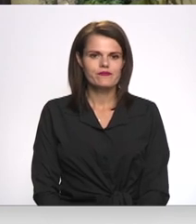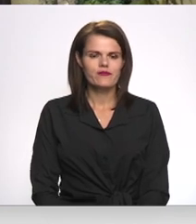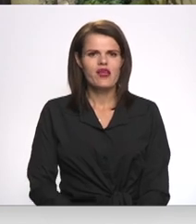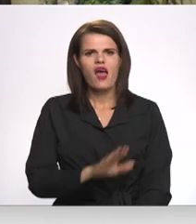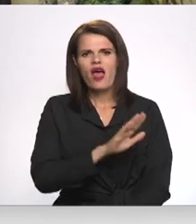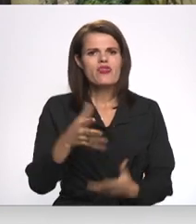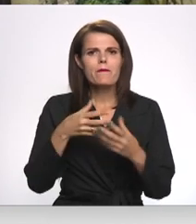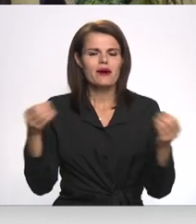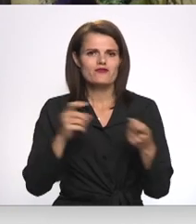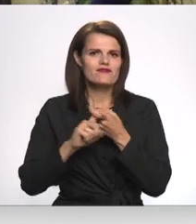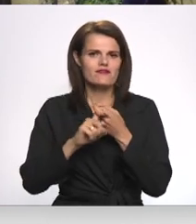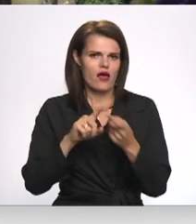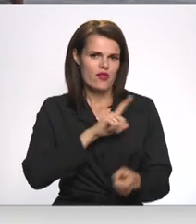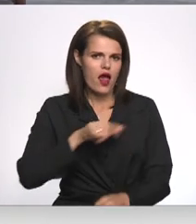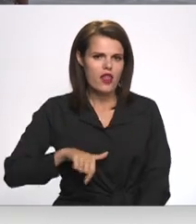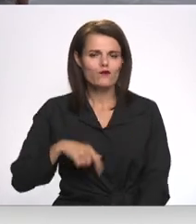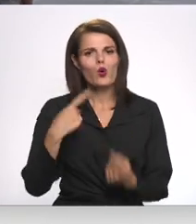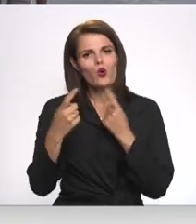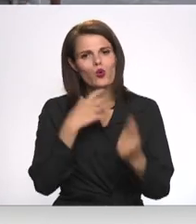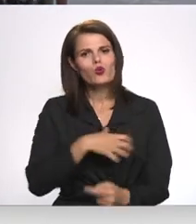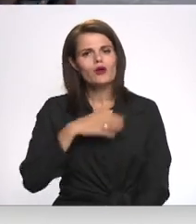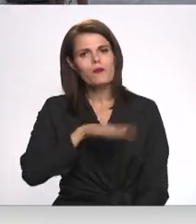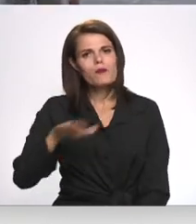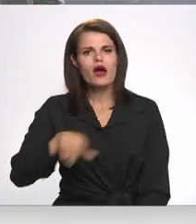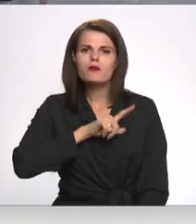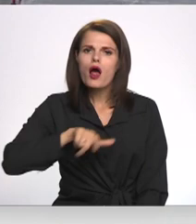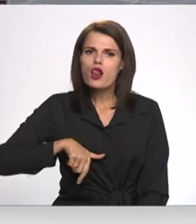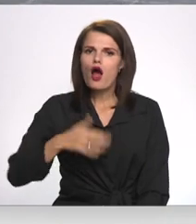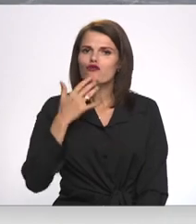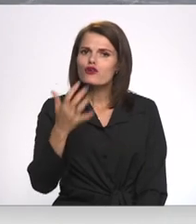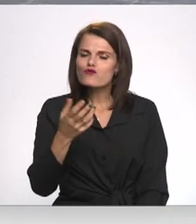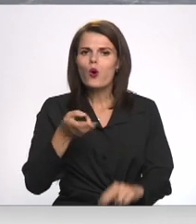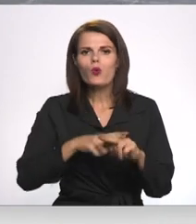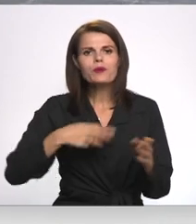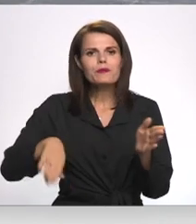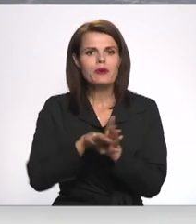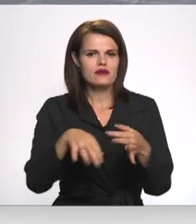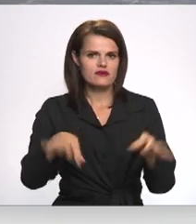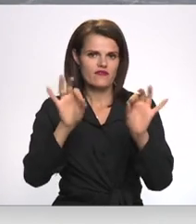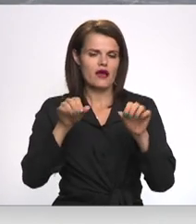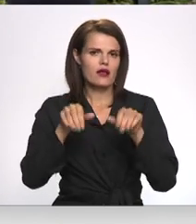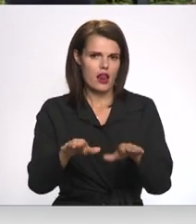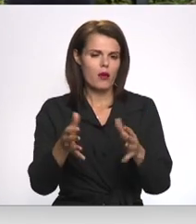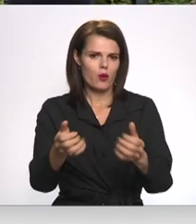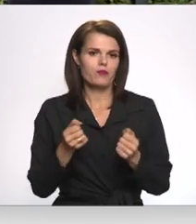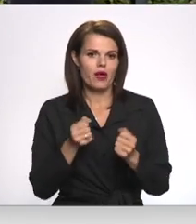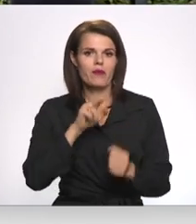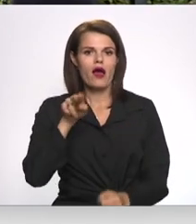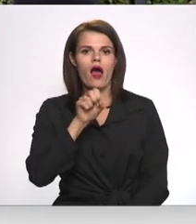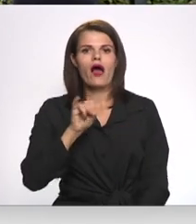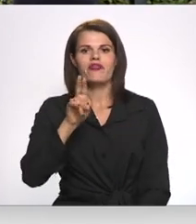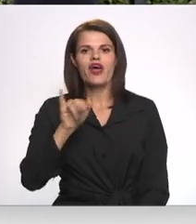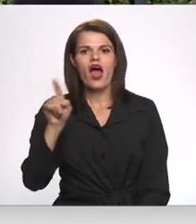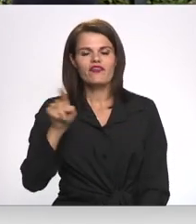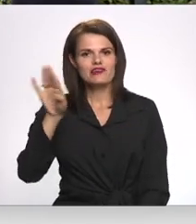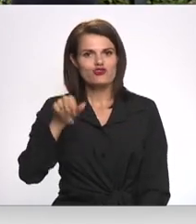Nezaudēt saikni ar Latviju, runāt ar bērniem latviešu valodā un piedalīties nozīmīgu lēmumu pieņemšanā. Dainim Kalniņam tas ir svarīgi,